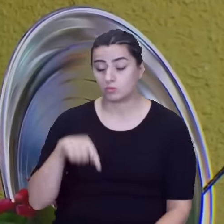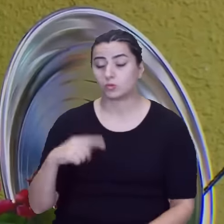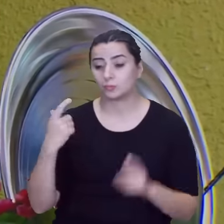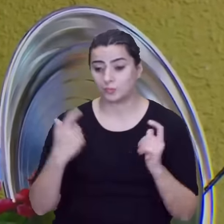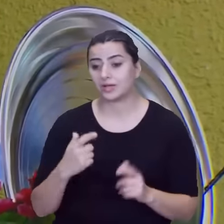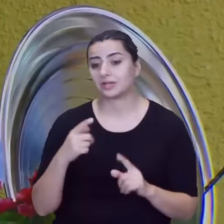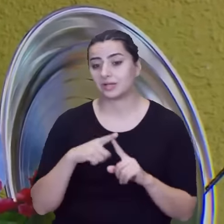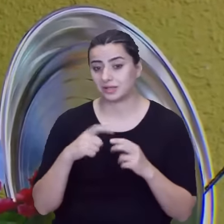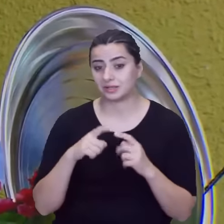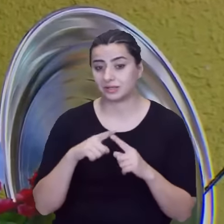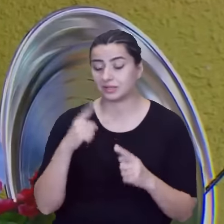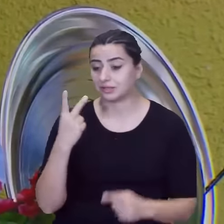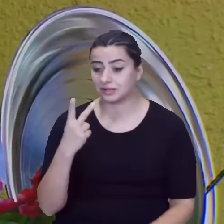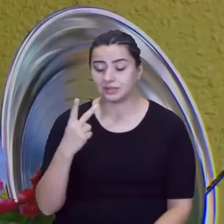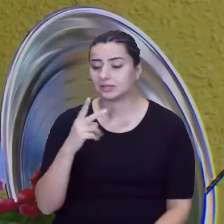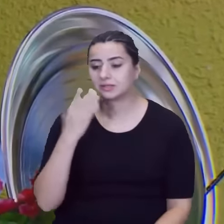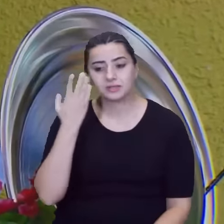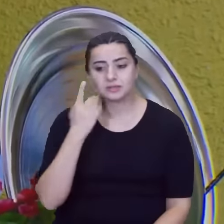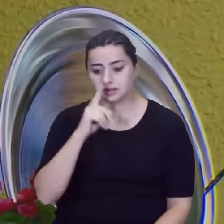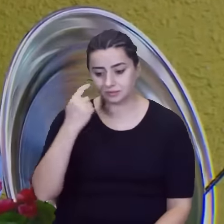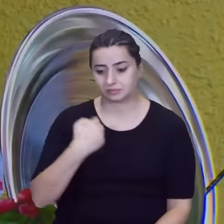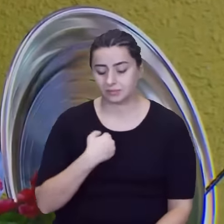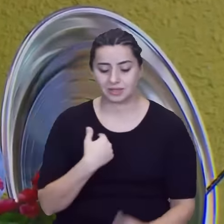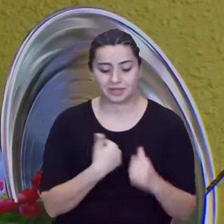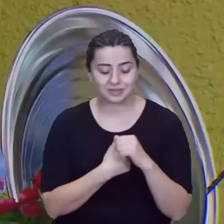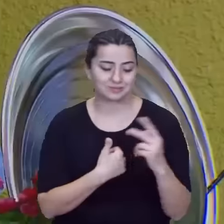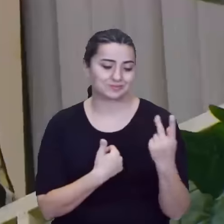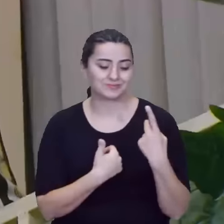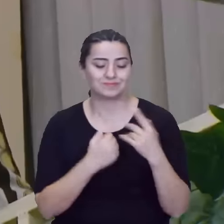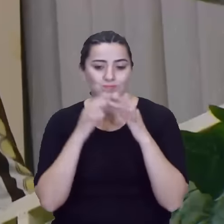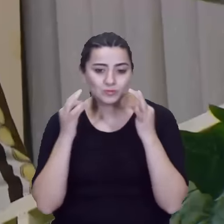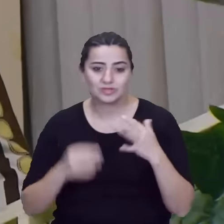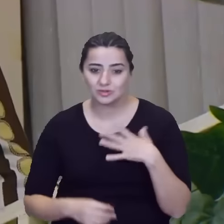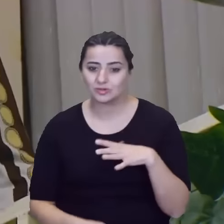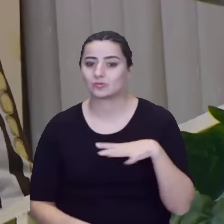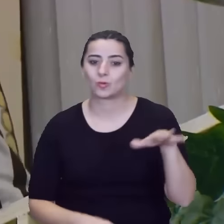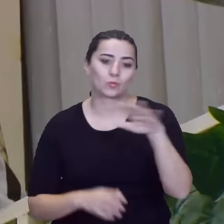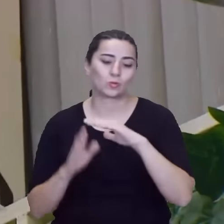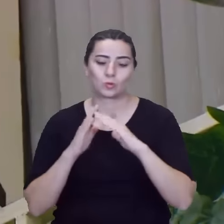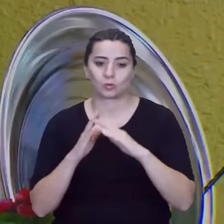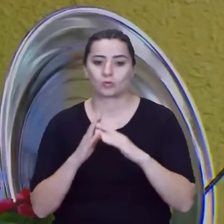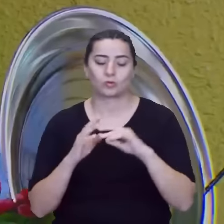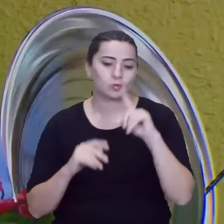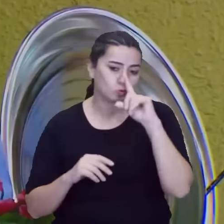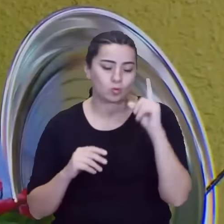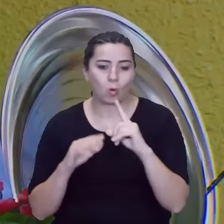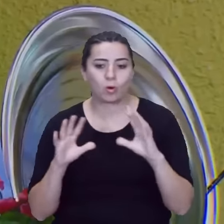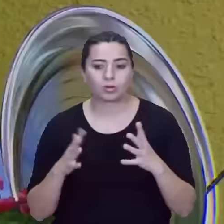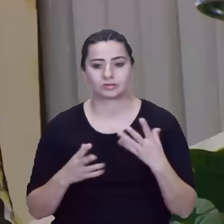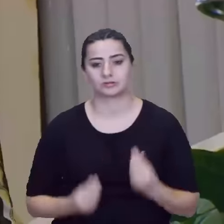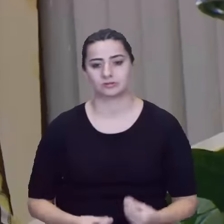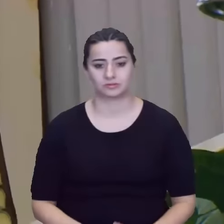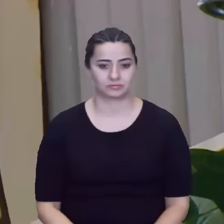mahallede TRT 2'yi izleyecek tek insanın benim karım olmasını istiyorum. Bütün komşular mosmor olacak